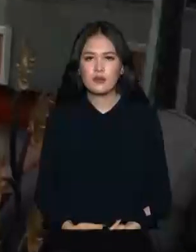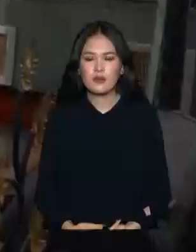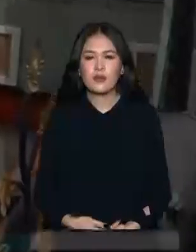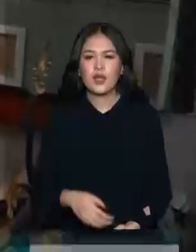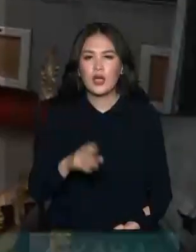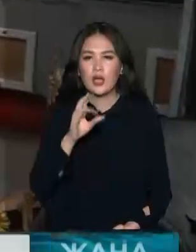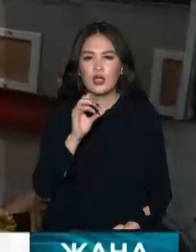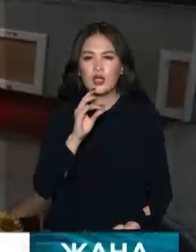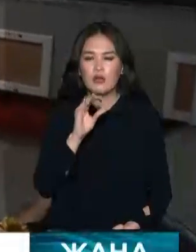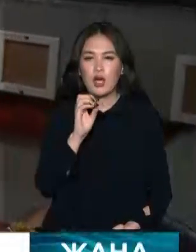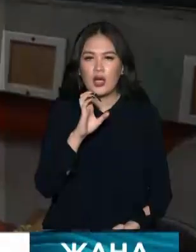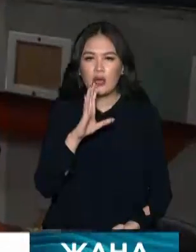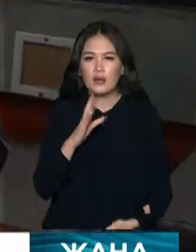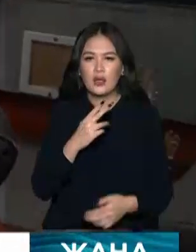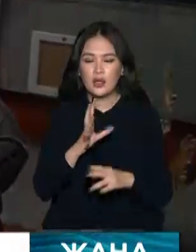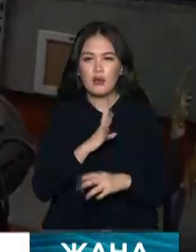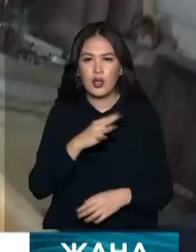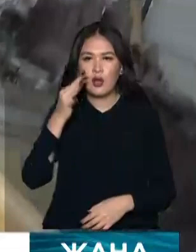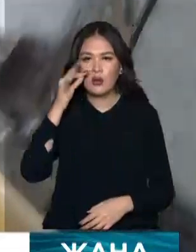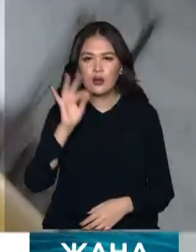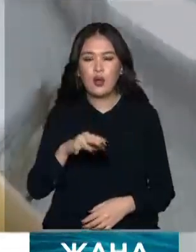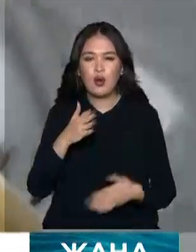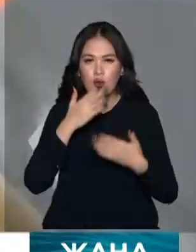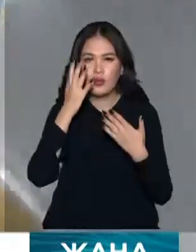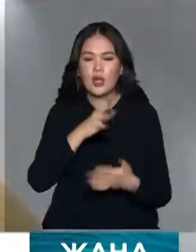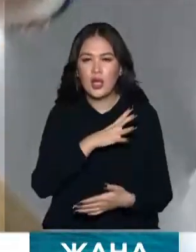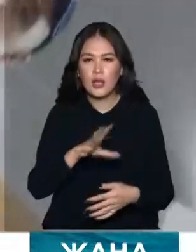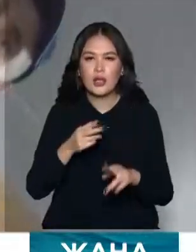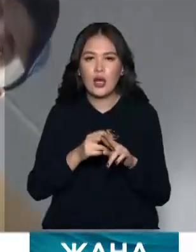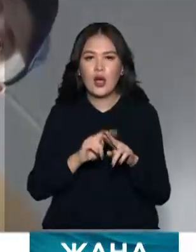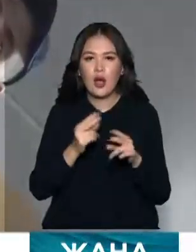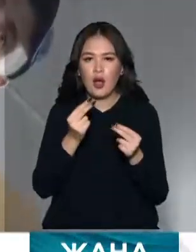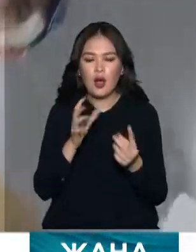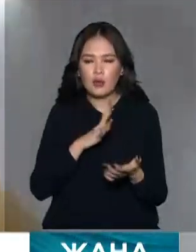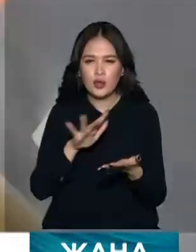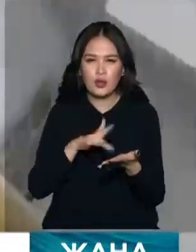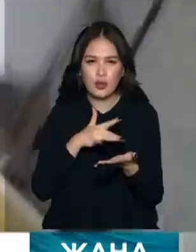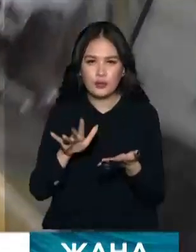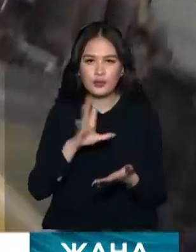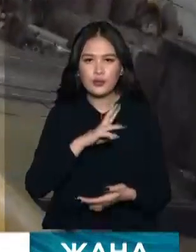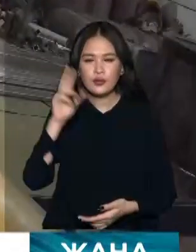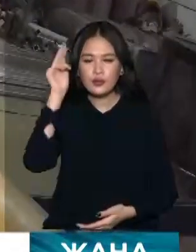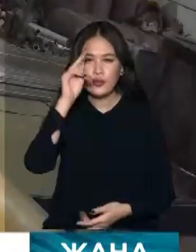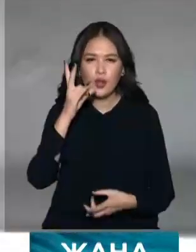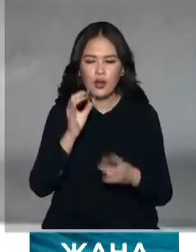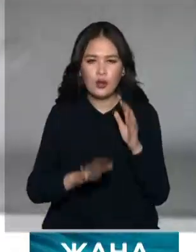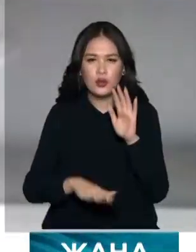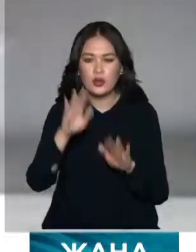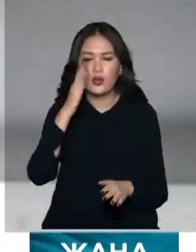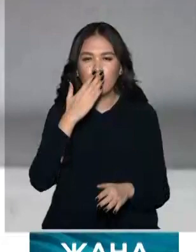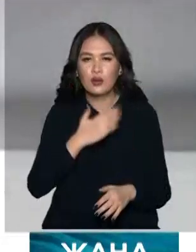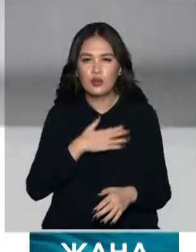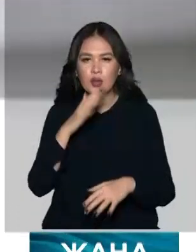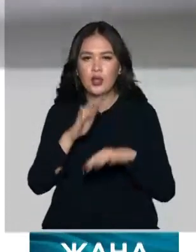Тимур Кенжибаев арнайы дәнекерлеуші мамандығында оқымаған, бұрын қаржы саласында қызмет атқарған. Бірақ бала күннен қолдан бұйым